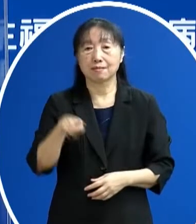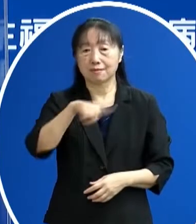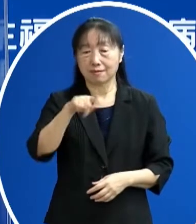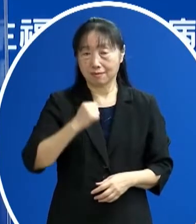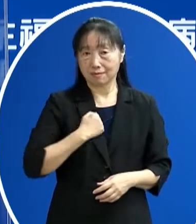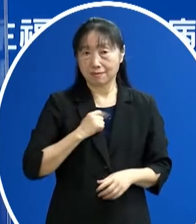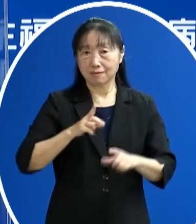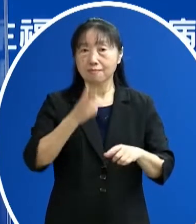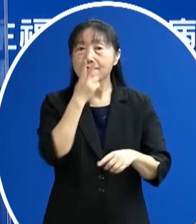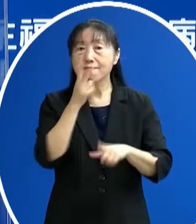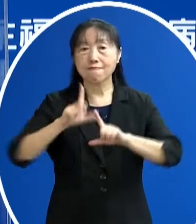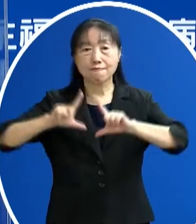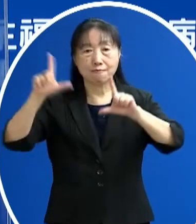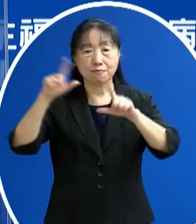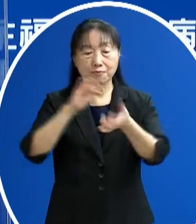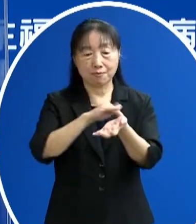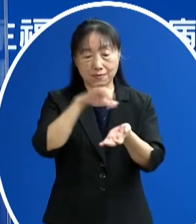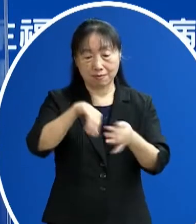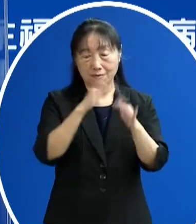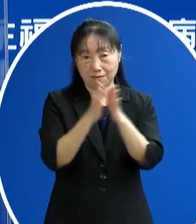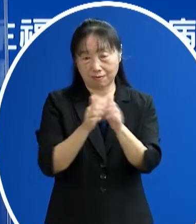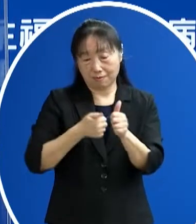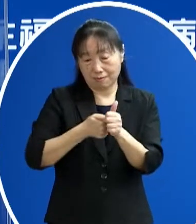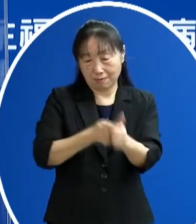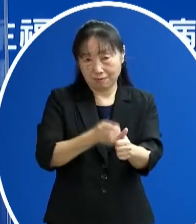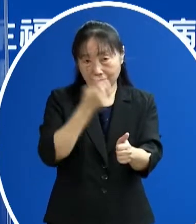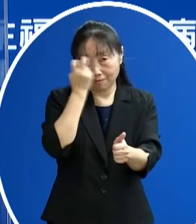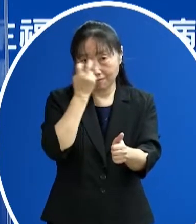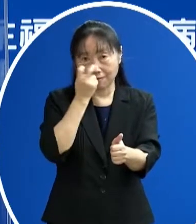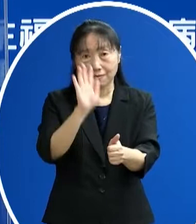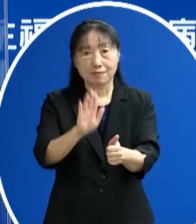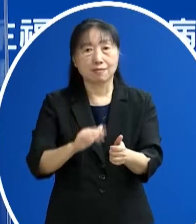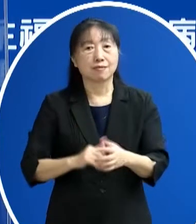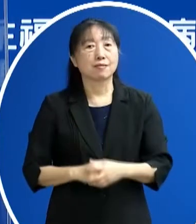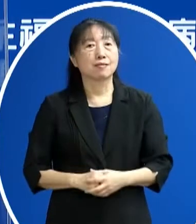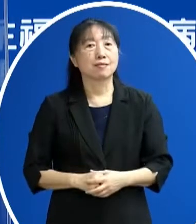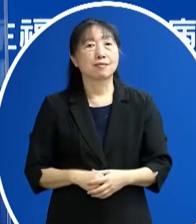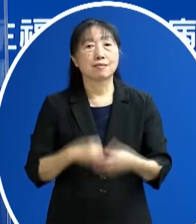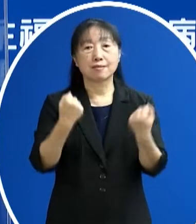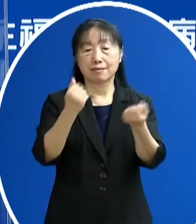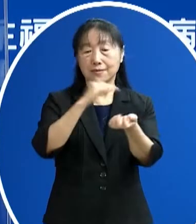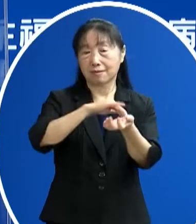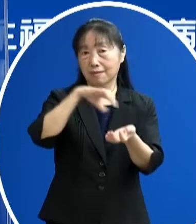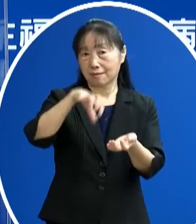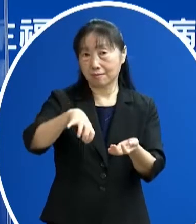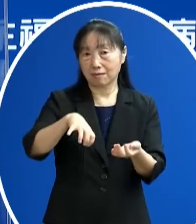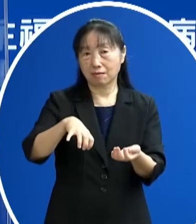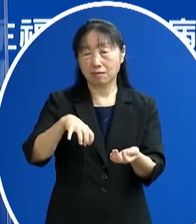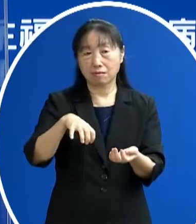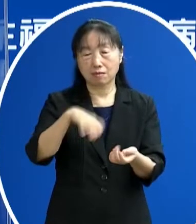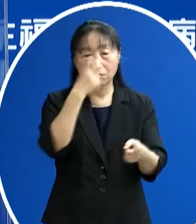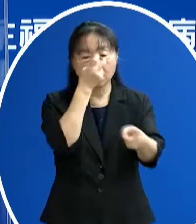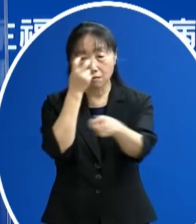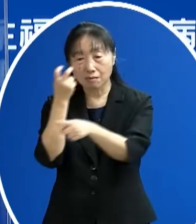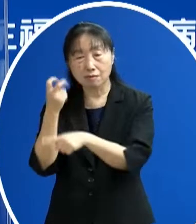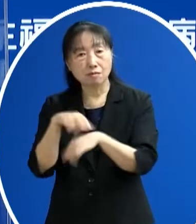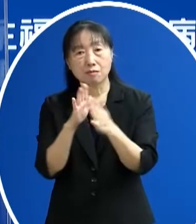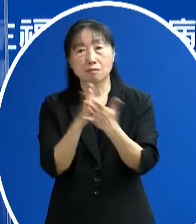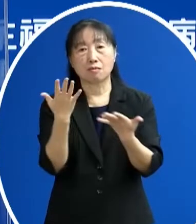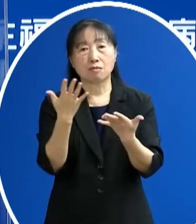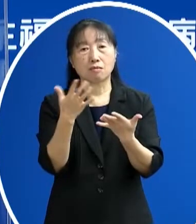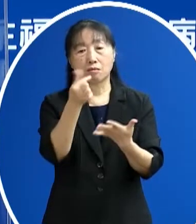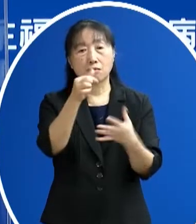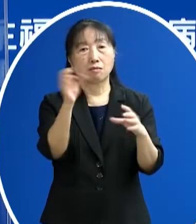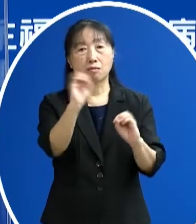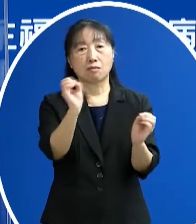医院我们现在是密切，哈，在继续在追踪，不过在医院里面哈，并没有查到任何哈阳